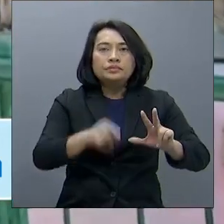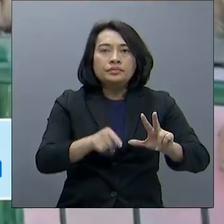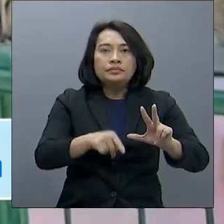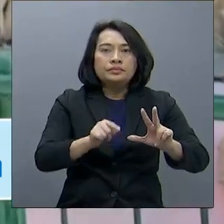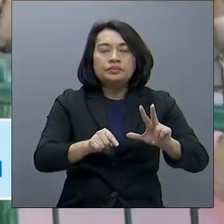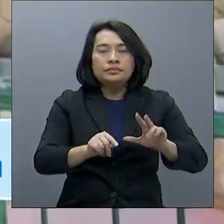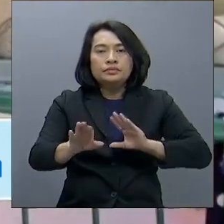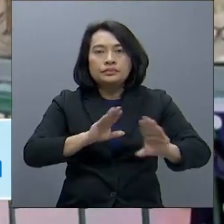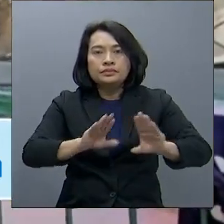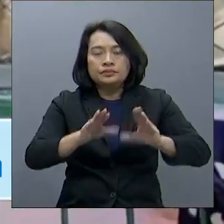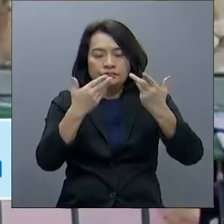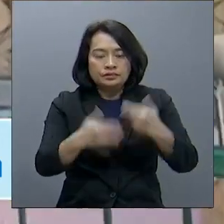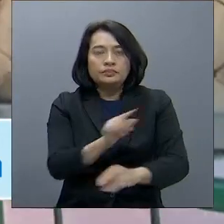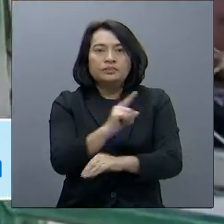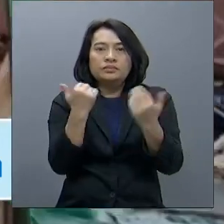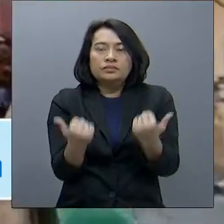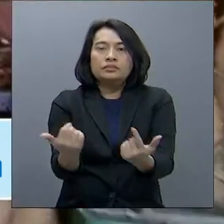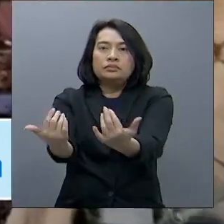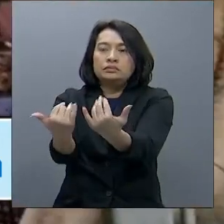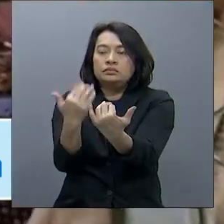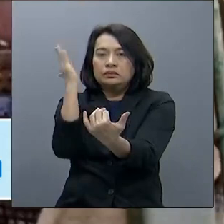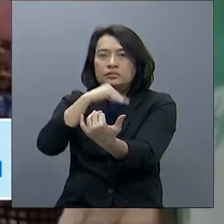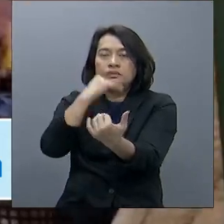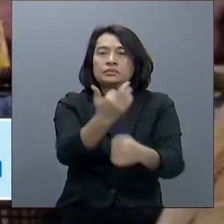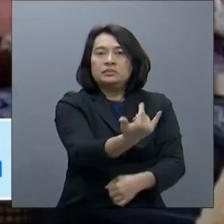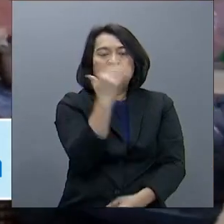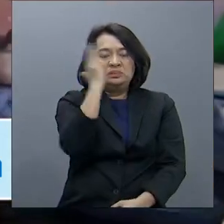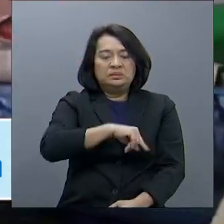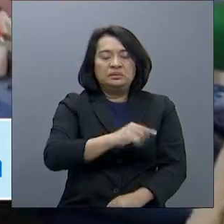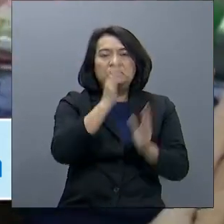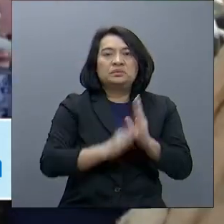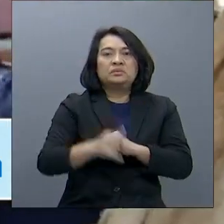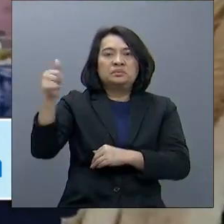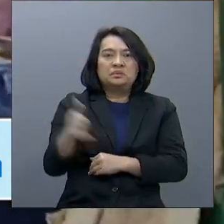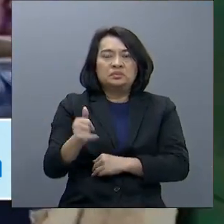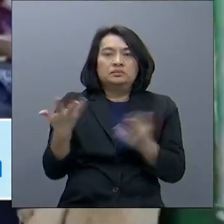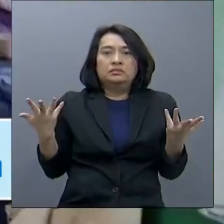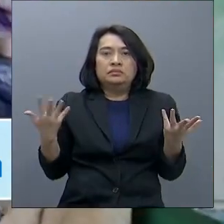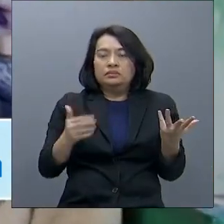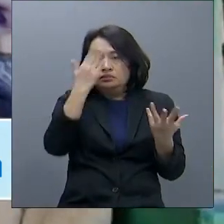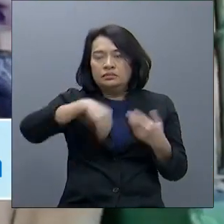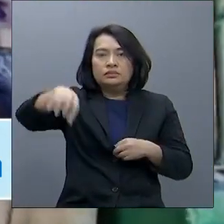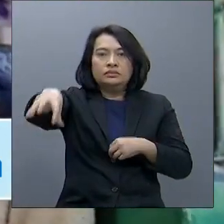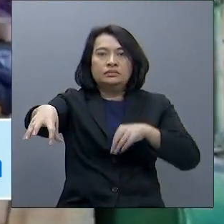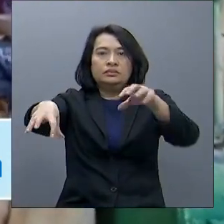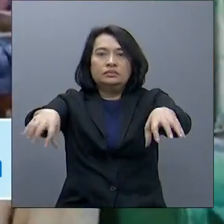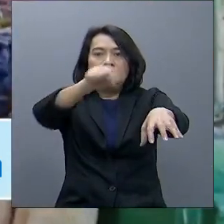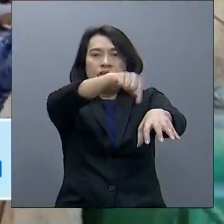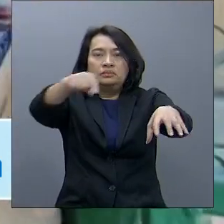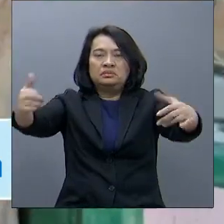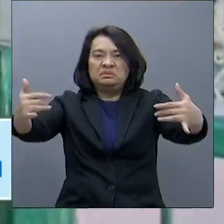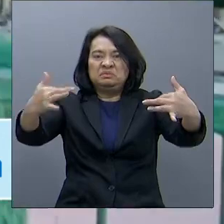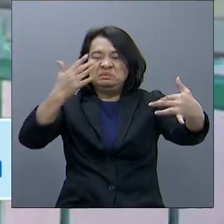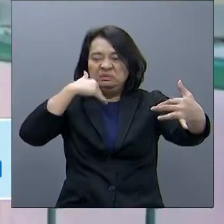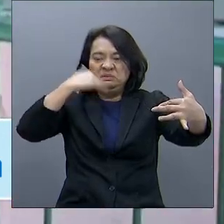บันค่ะโอ้โหกลิ่นมันเหม็นลูกค้าลดลงไปจริงๆเธอบอกว่ากลิ่นเนี่ยมันมาจากโรงงานไส้เดือนนะพอลูกค้าลด